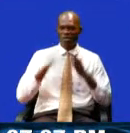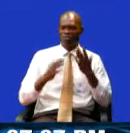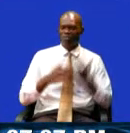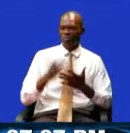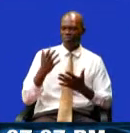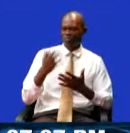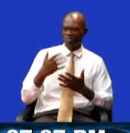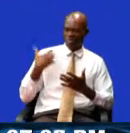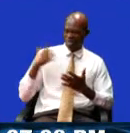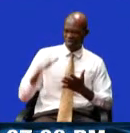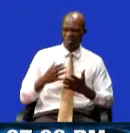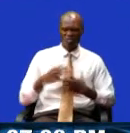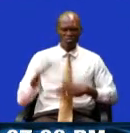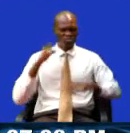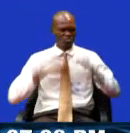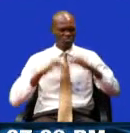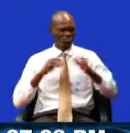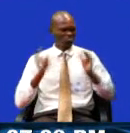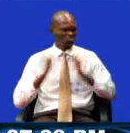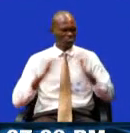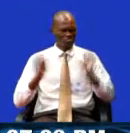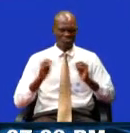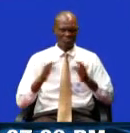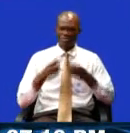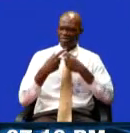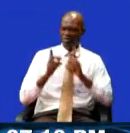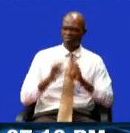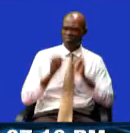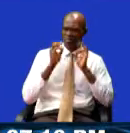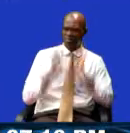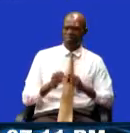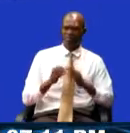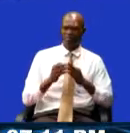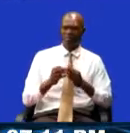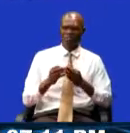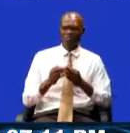Ne kala